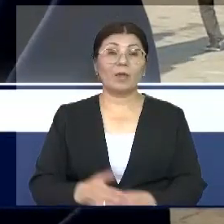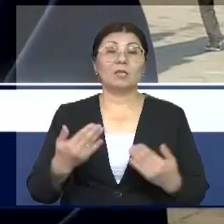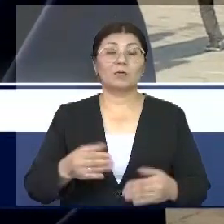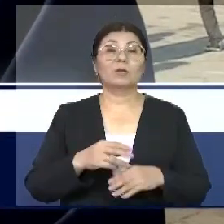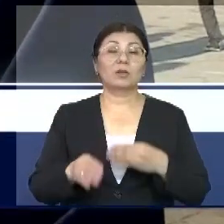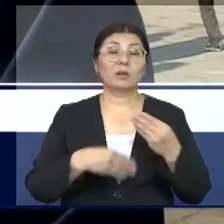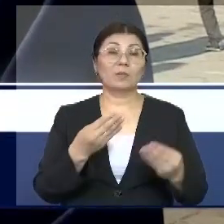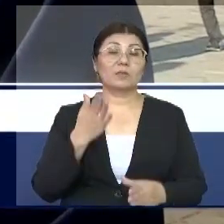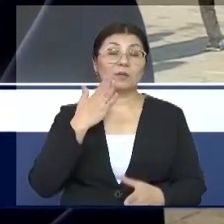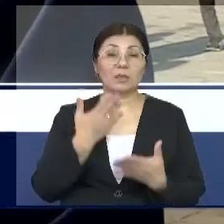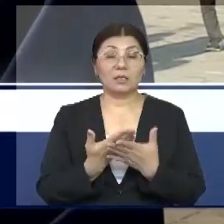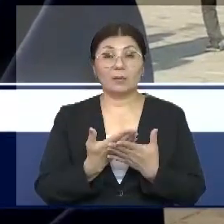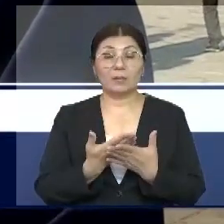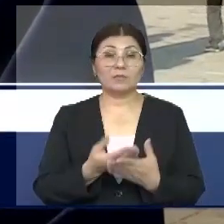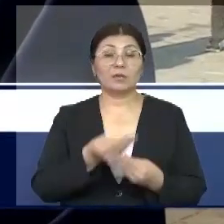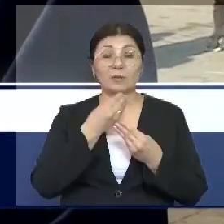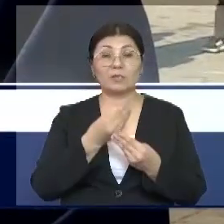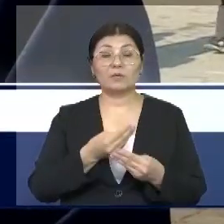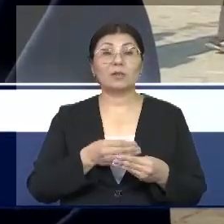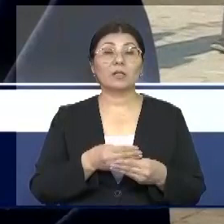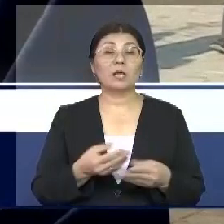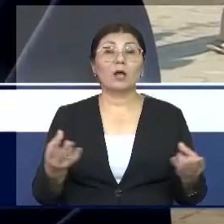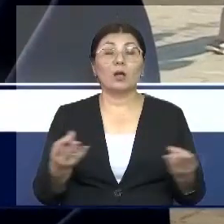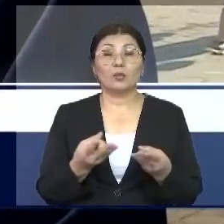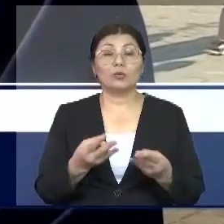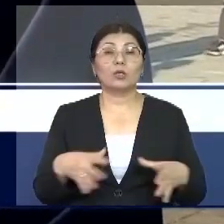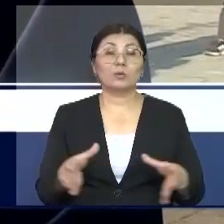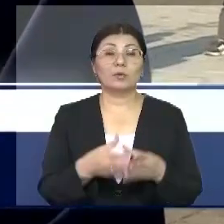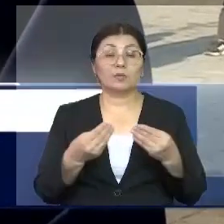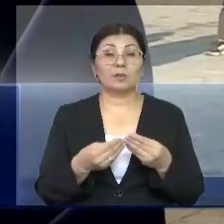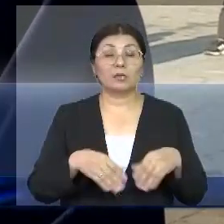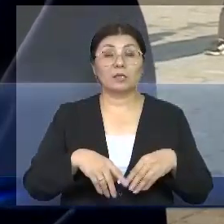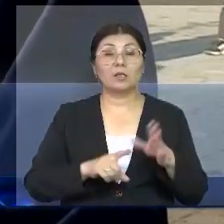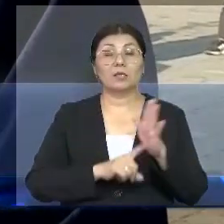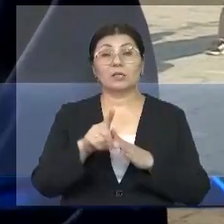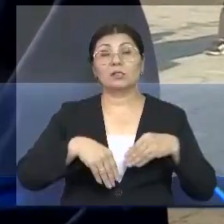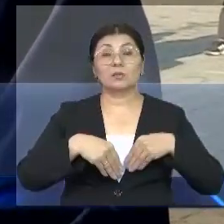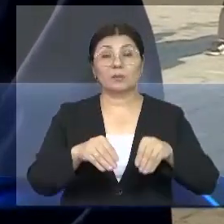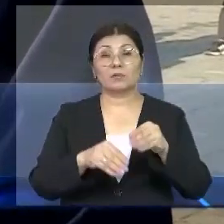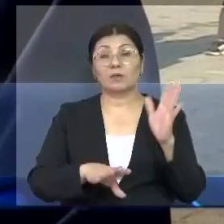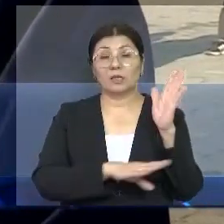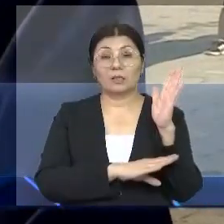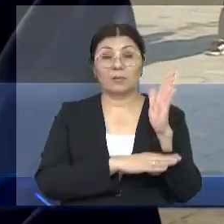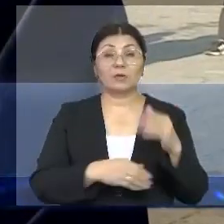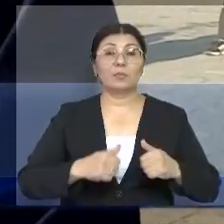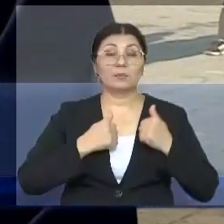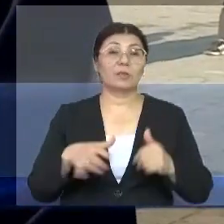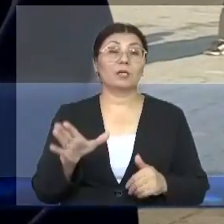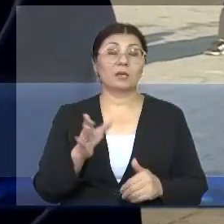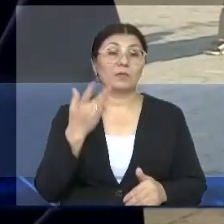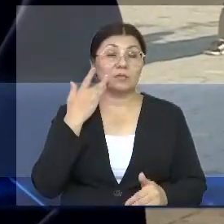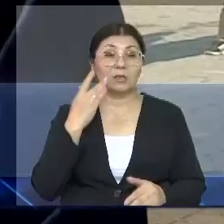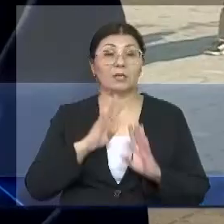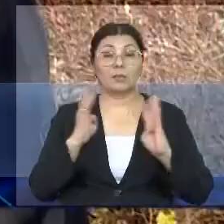Сегодня мы раздали пакеты с продуктами питания 100 нуждающимся семьям. И сегодня началась посадка 100 деревьев. Это тополь и хвойные. Мы стараемся всегда